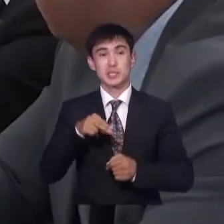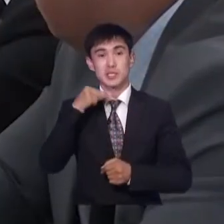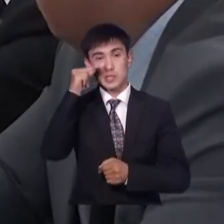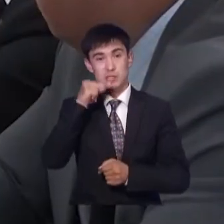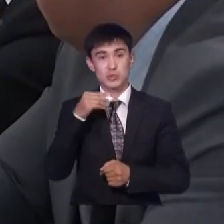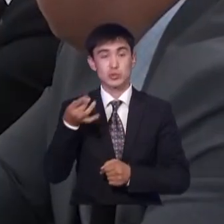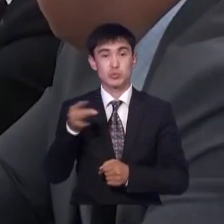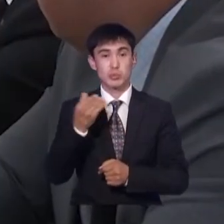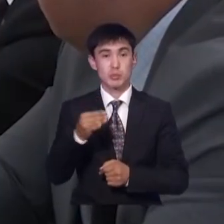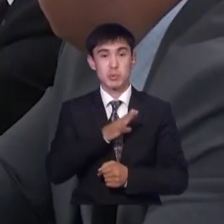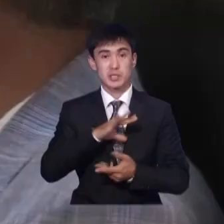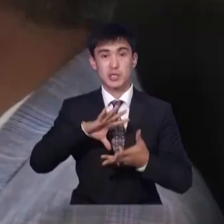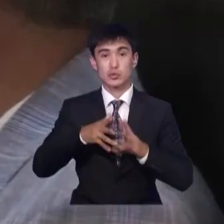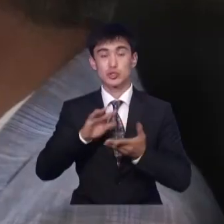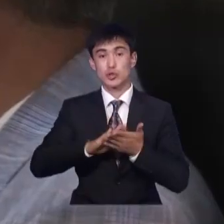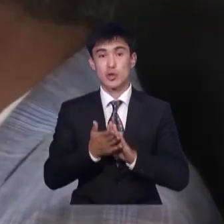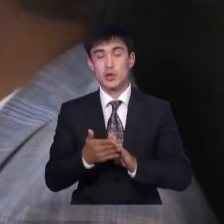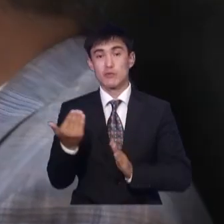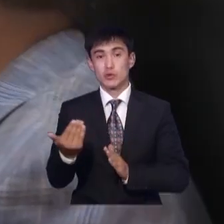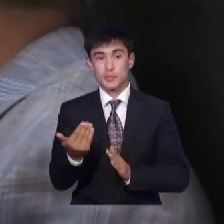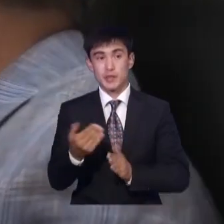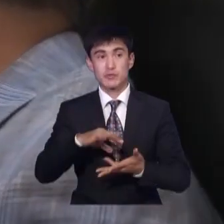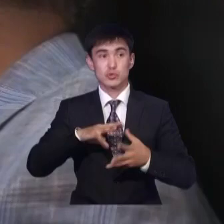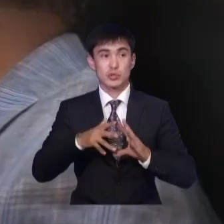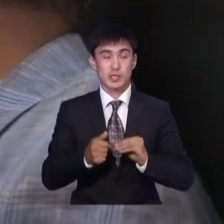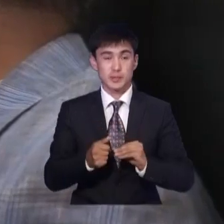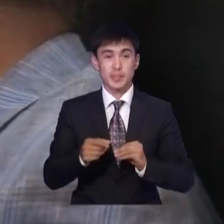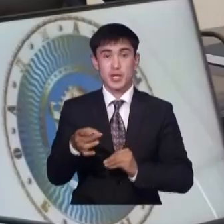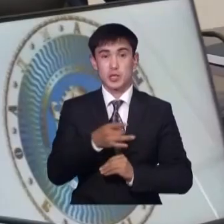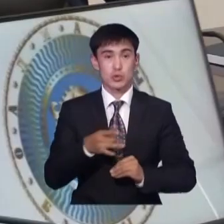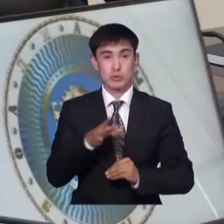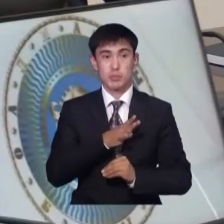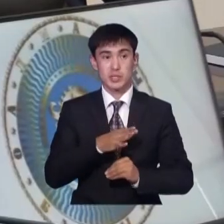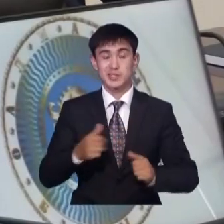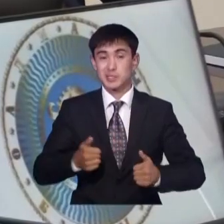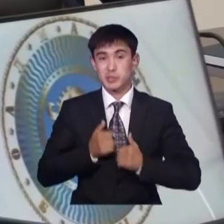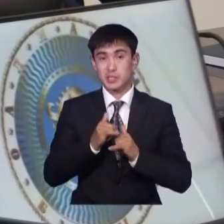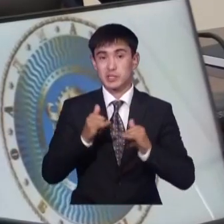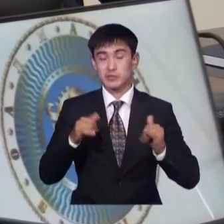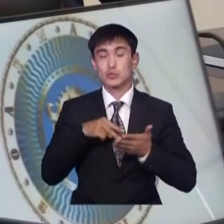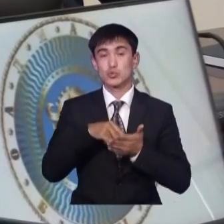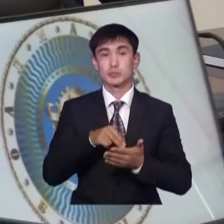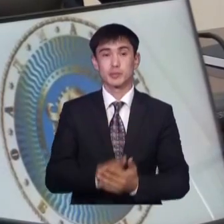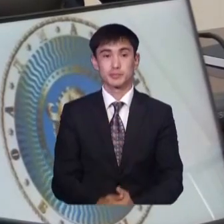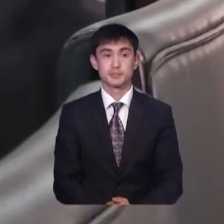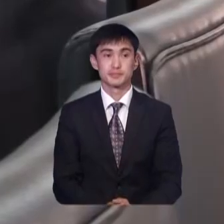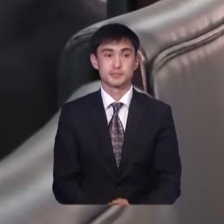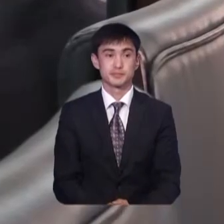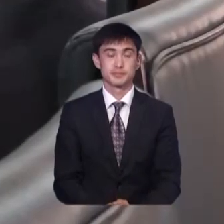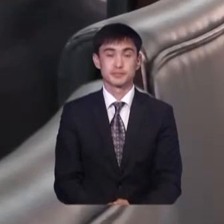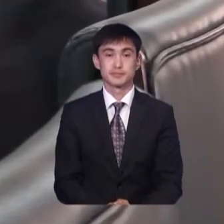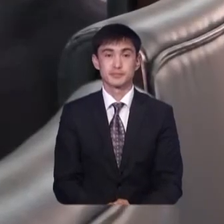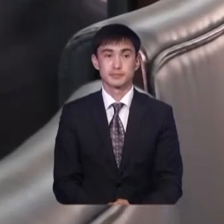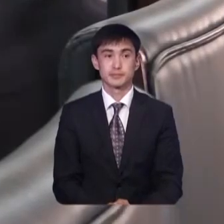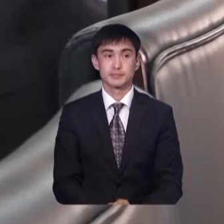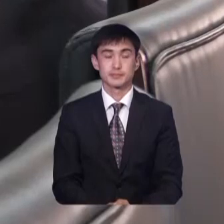Китайскую Народную Республику было заключено несколько договоров, в результате которых в регионе ожидается стремительное развитие туризма. Он